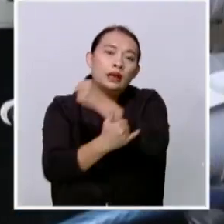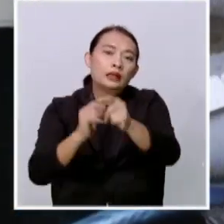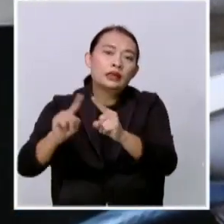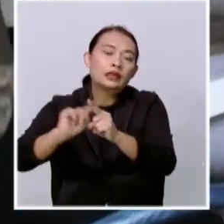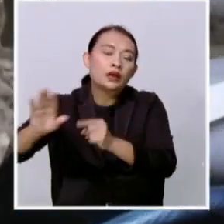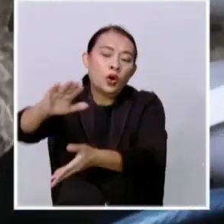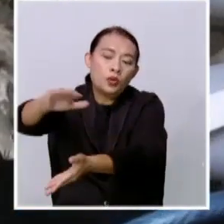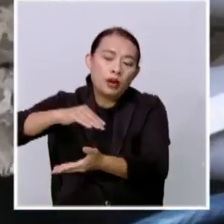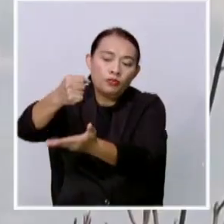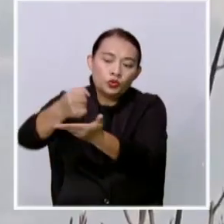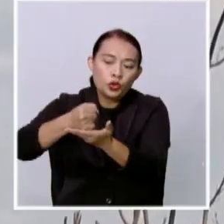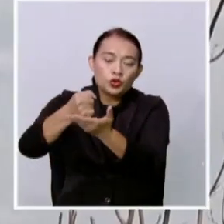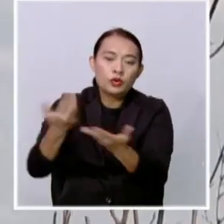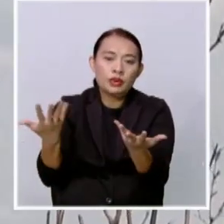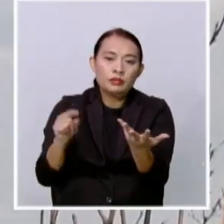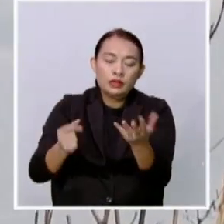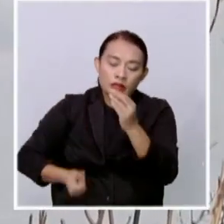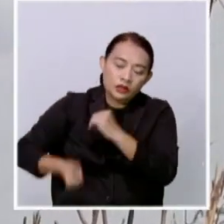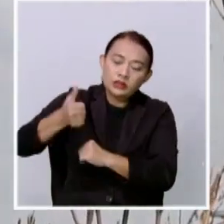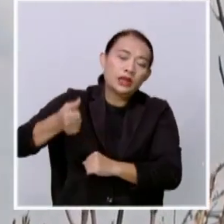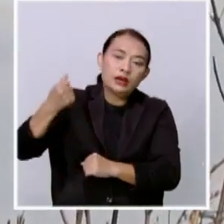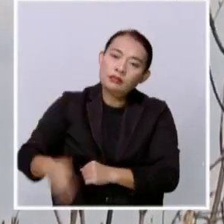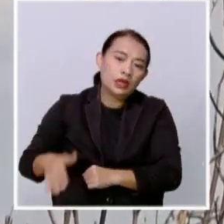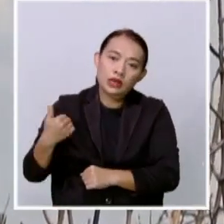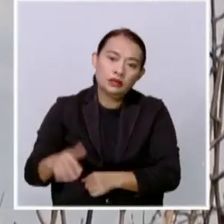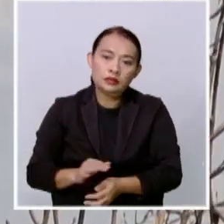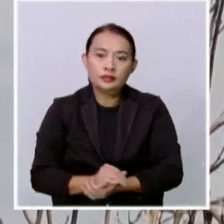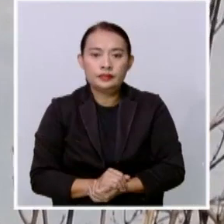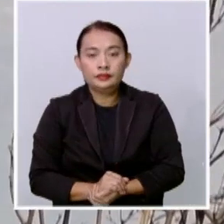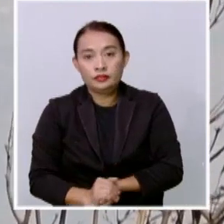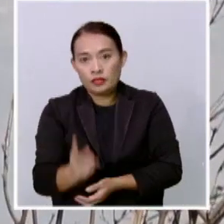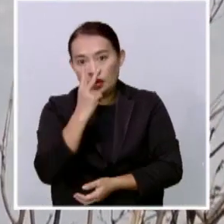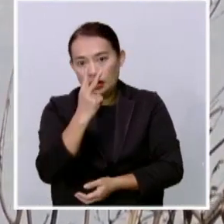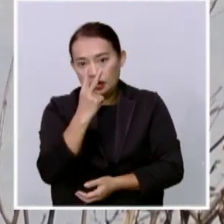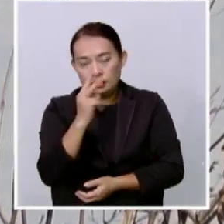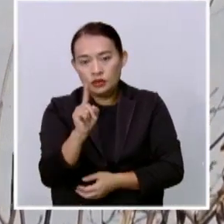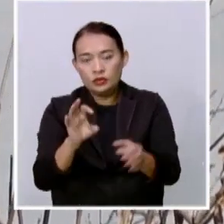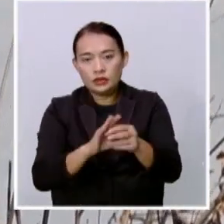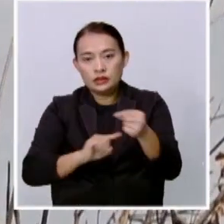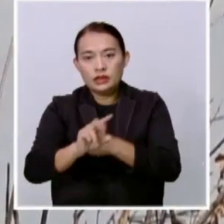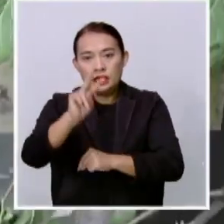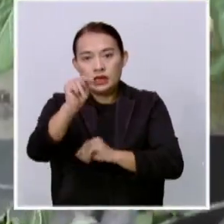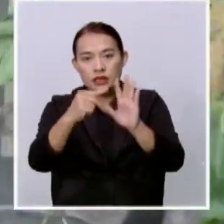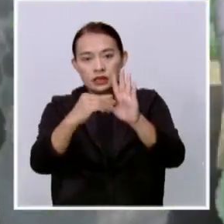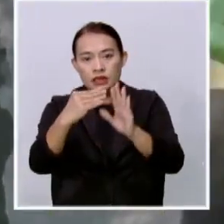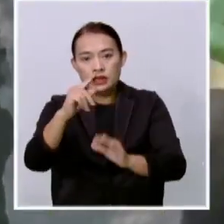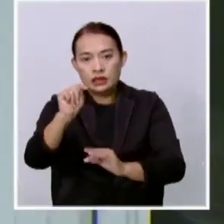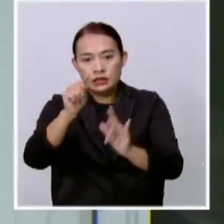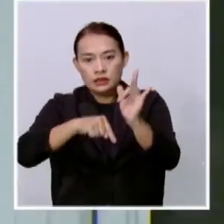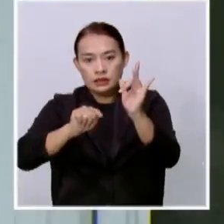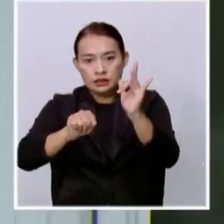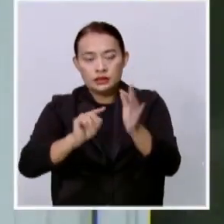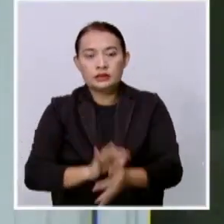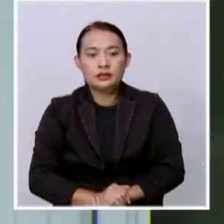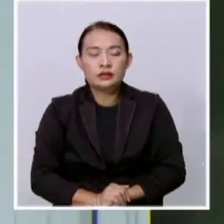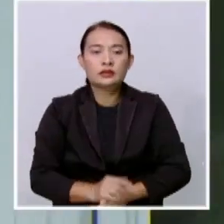และอาวุธที่ทันสมัยก็จะไม่สามารถชนะวิกฤตครั้งนี้ได้เลยไปดูที่นาโต้กันบ้างค่ะนายเยนส์สโตเท